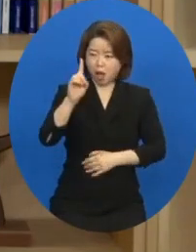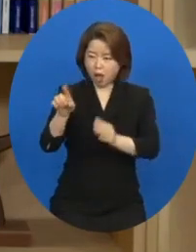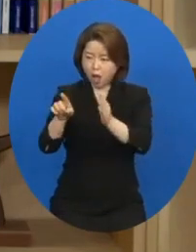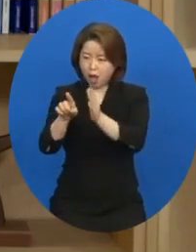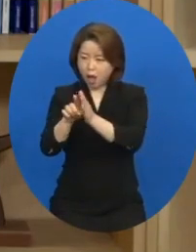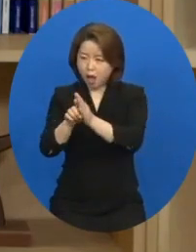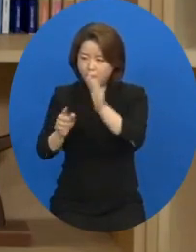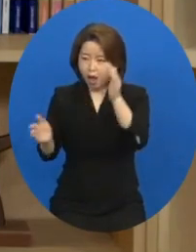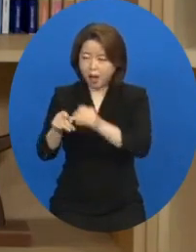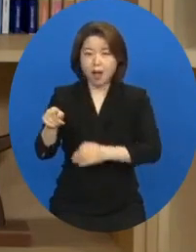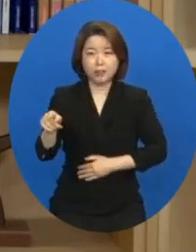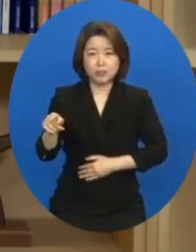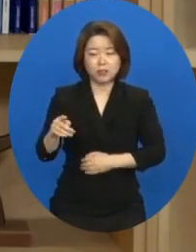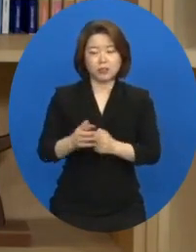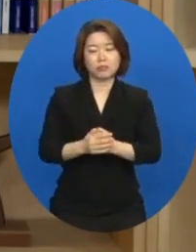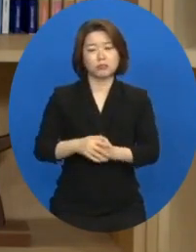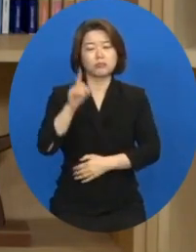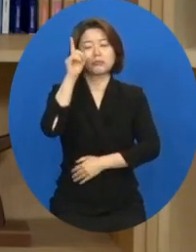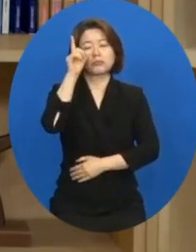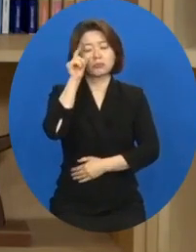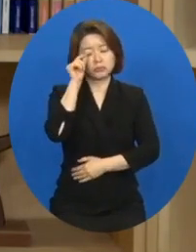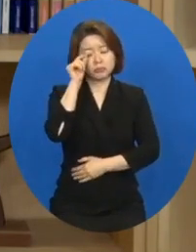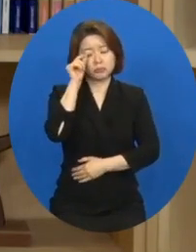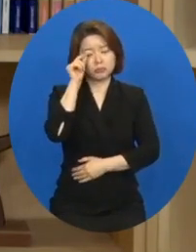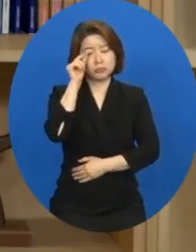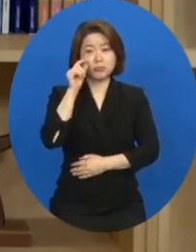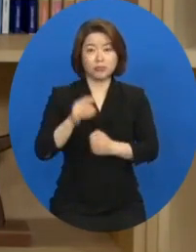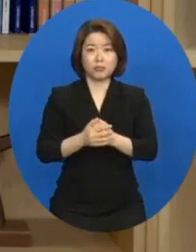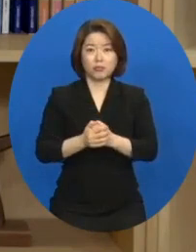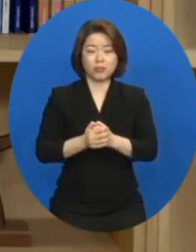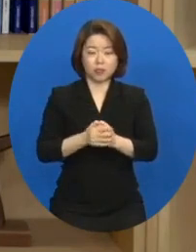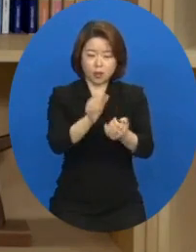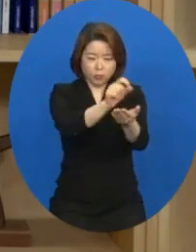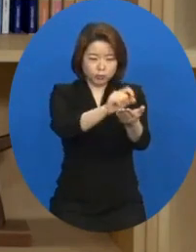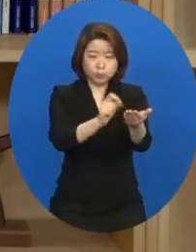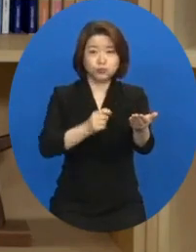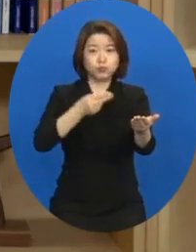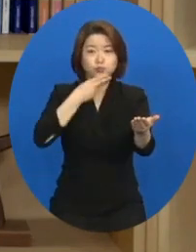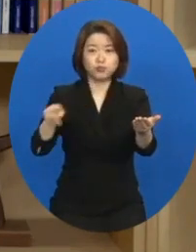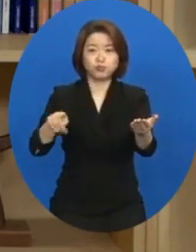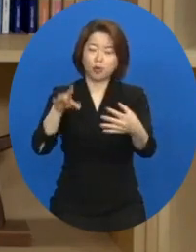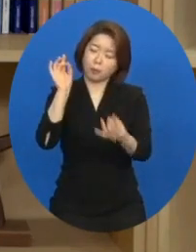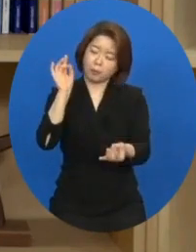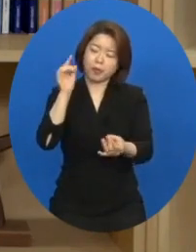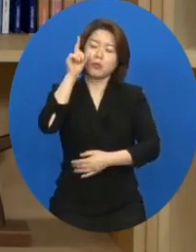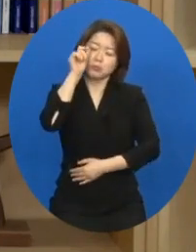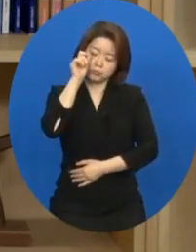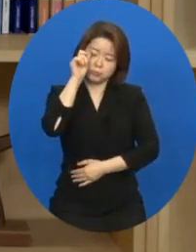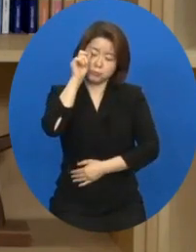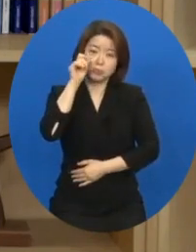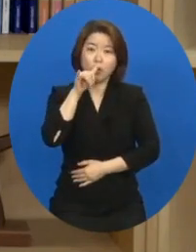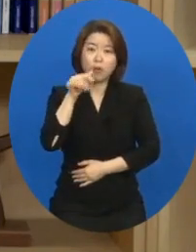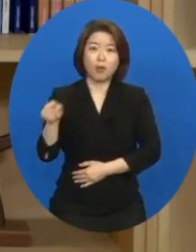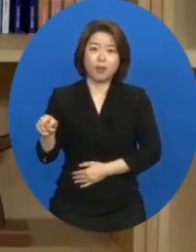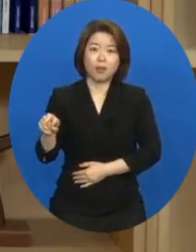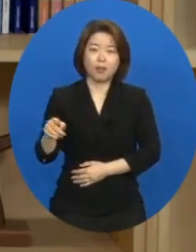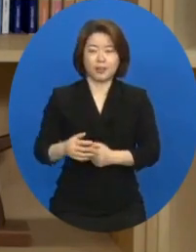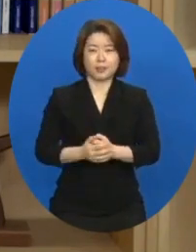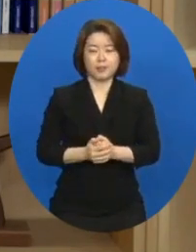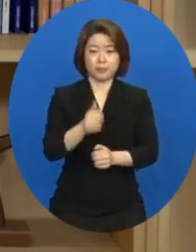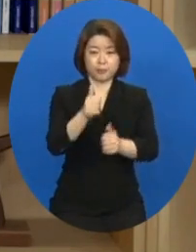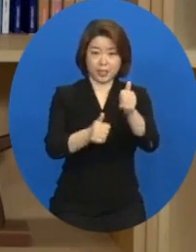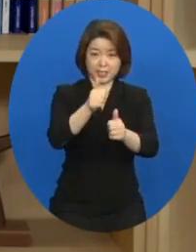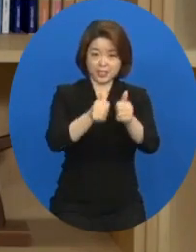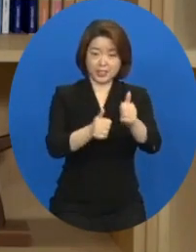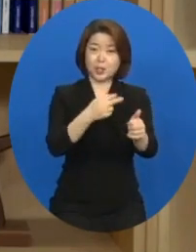많은 그 난 눈을 감은 질 답안지를 작성하지 않는 겁니다 시험관이